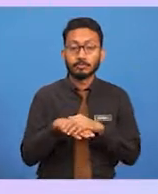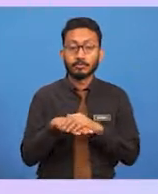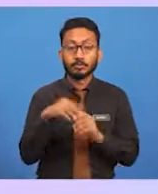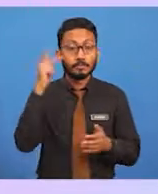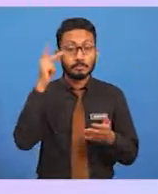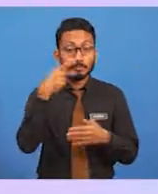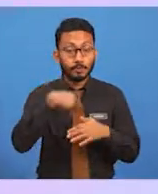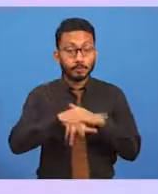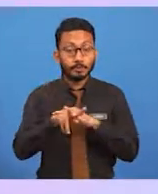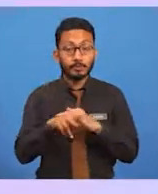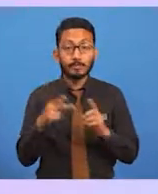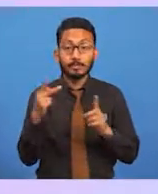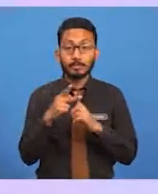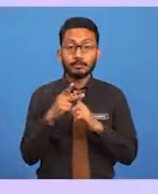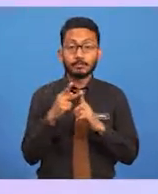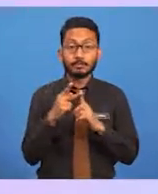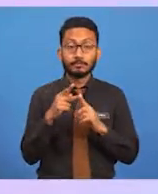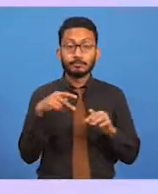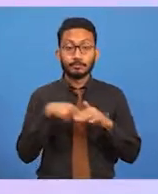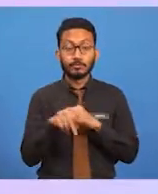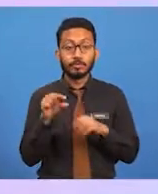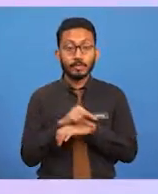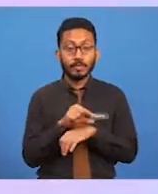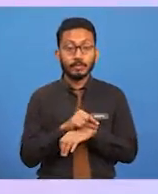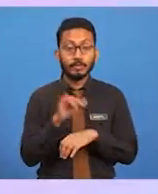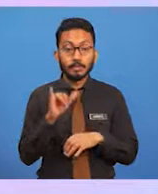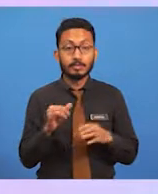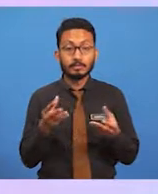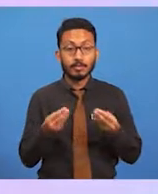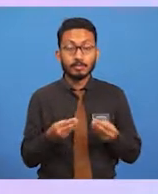terus kepada pelanggan yang menerimanya.